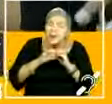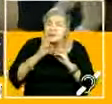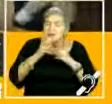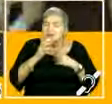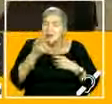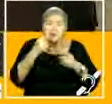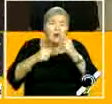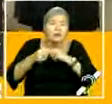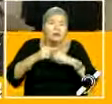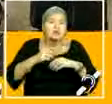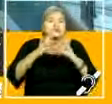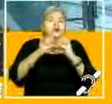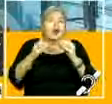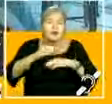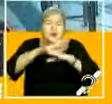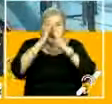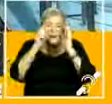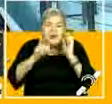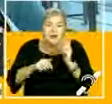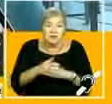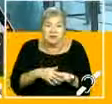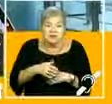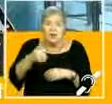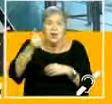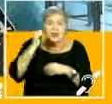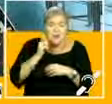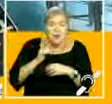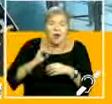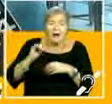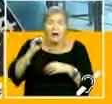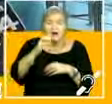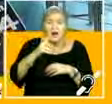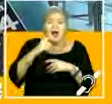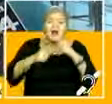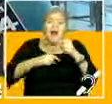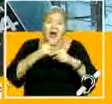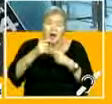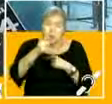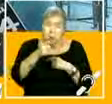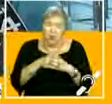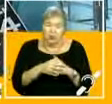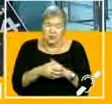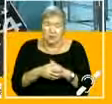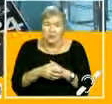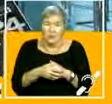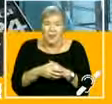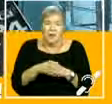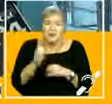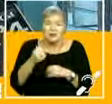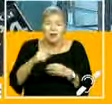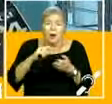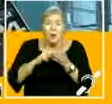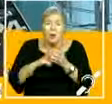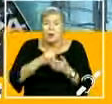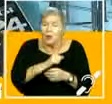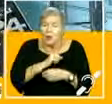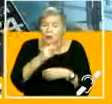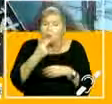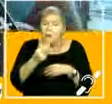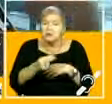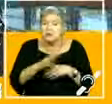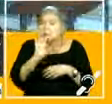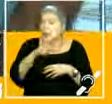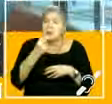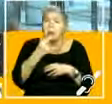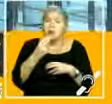în țară în această dimineață. Ieri am călătorit la nepotul cel mic în Haifa și erau puncte de control de poliție, dar vorbeau